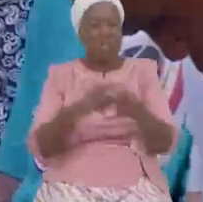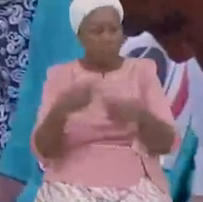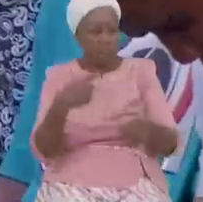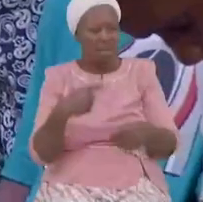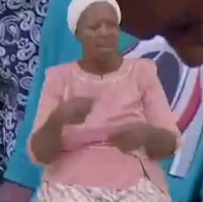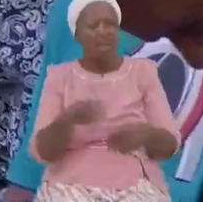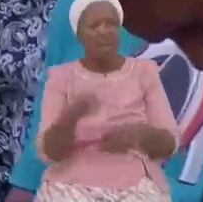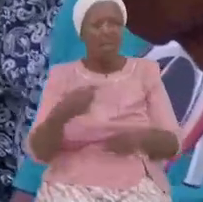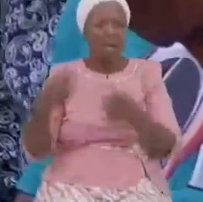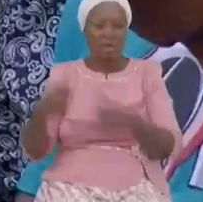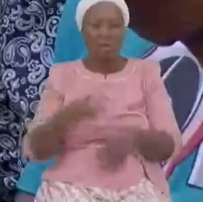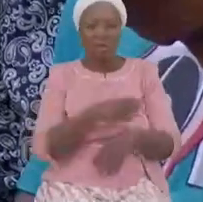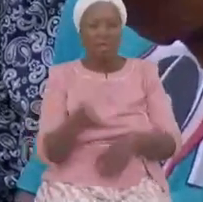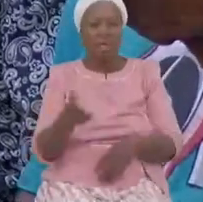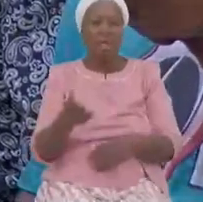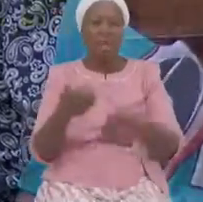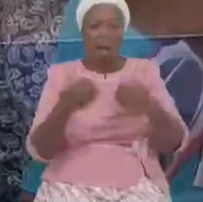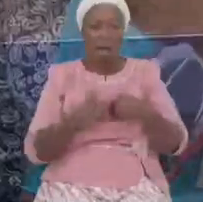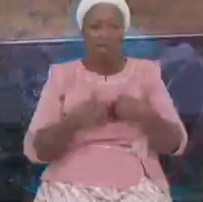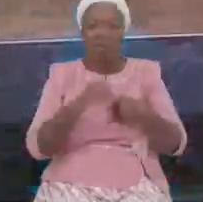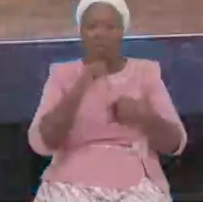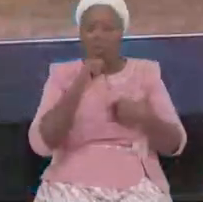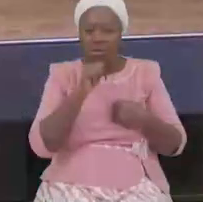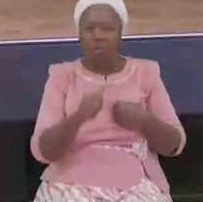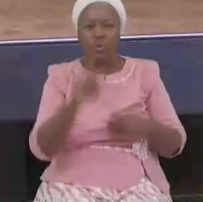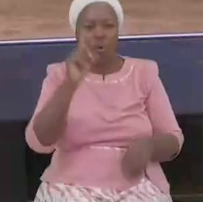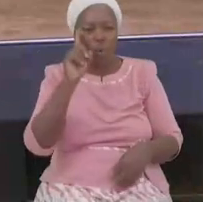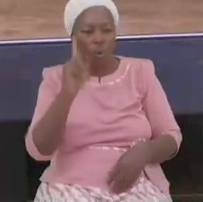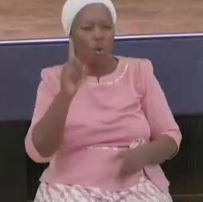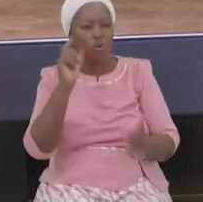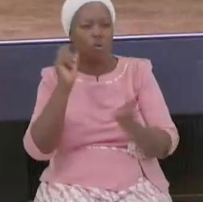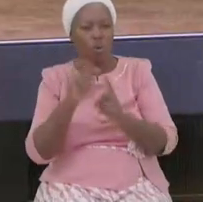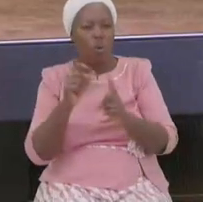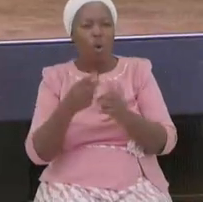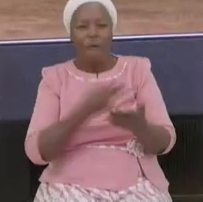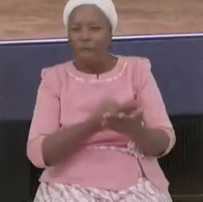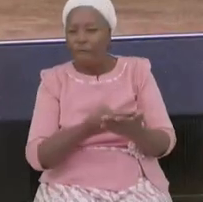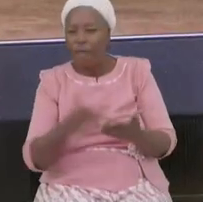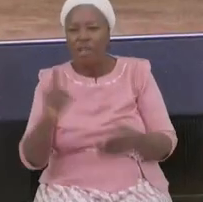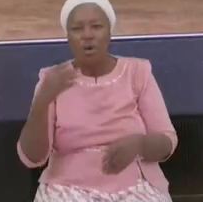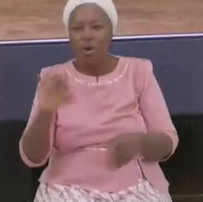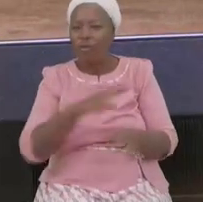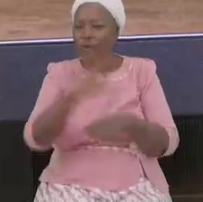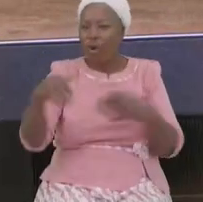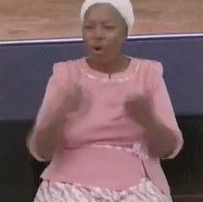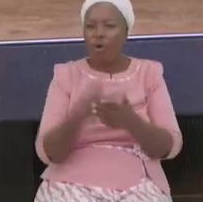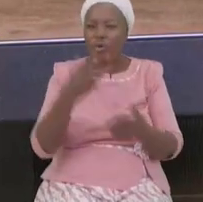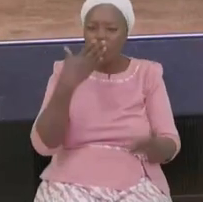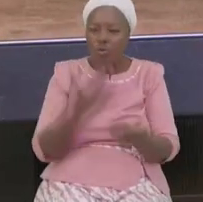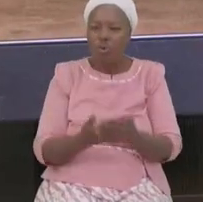dit de toutes les bonnes paroles qu'il avait prononcées par Moïse, son